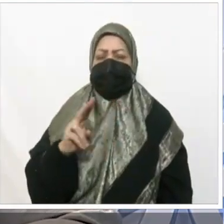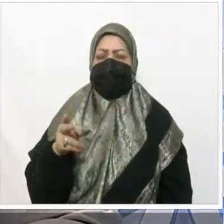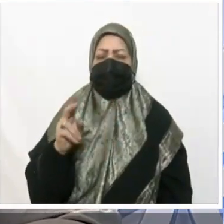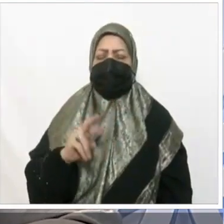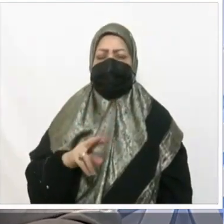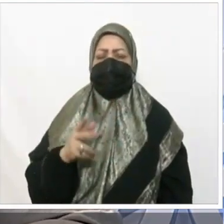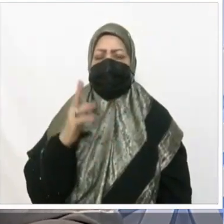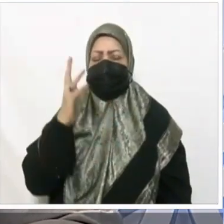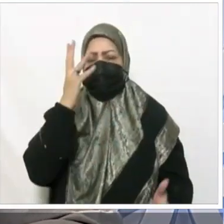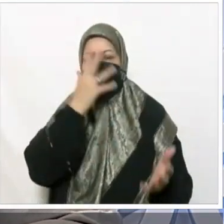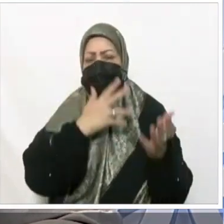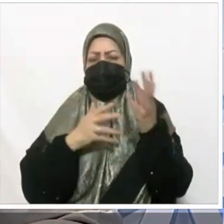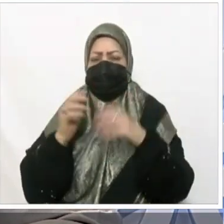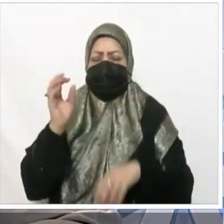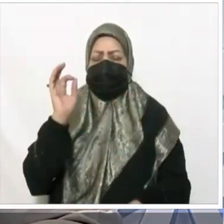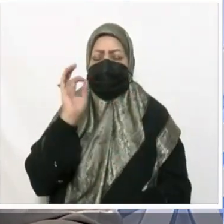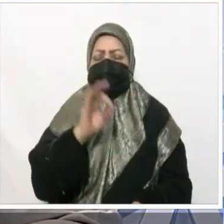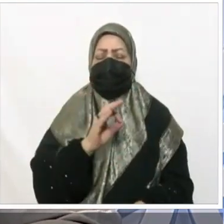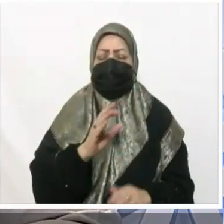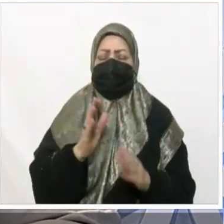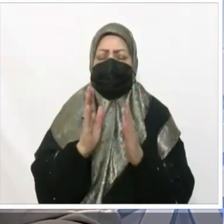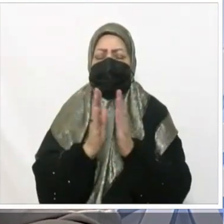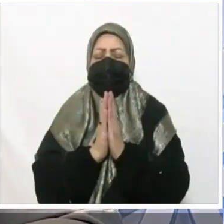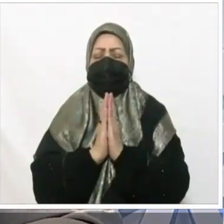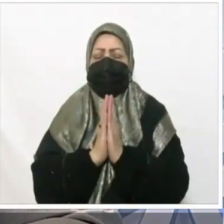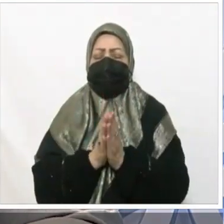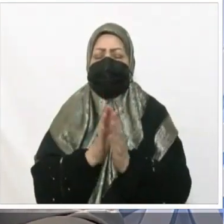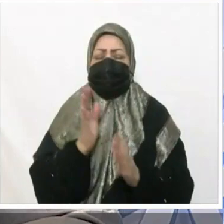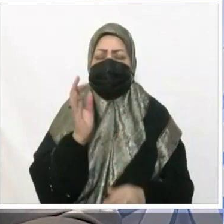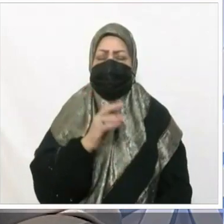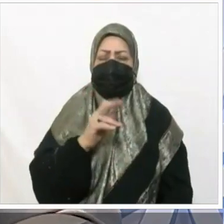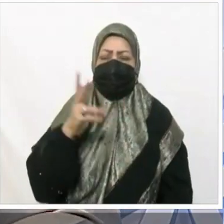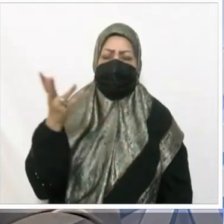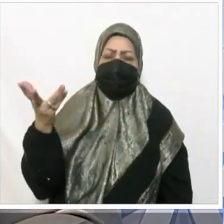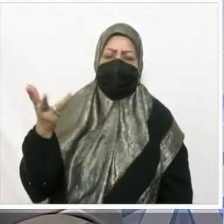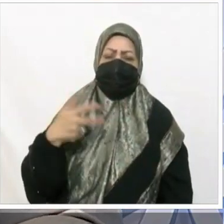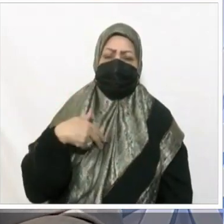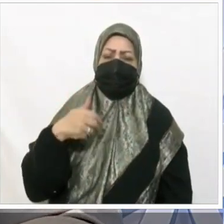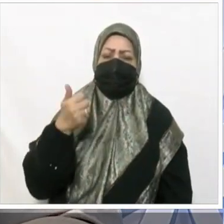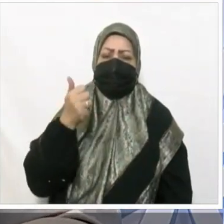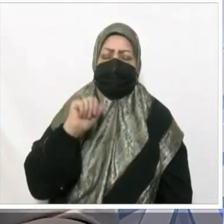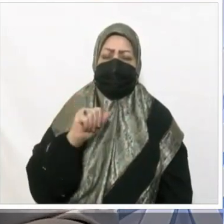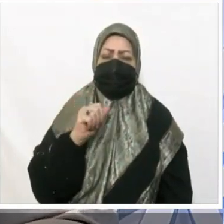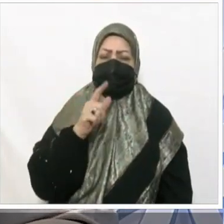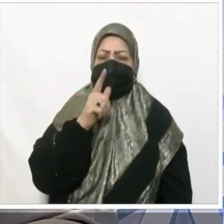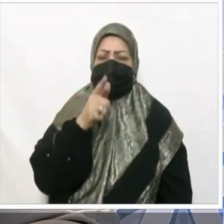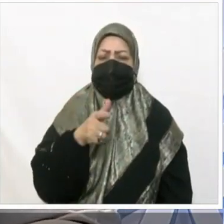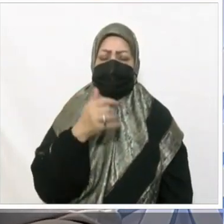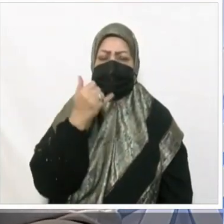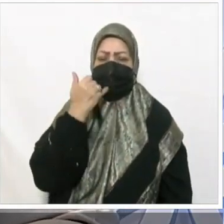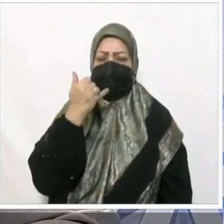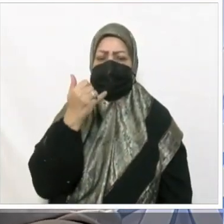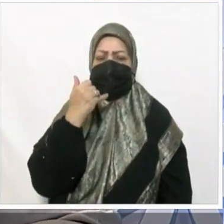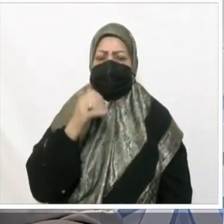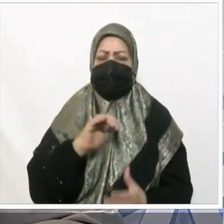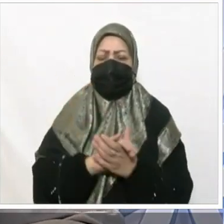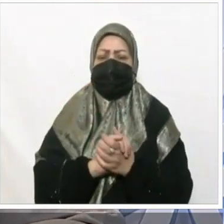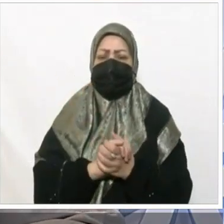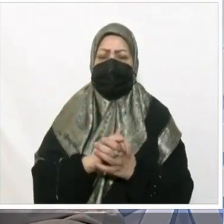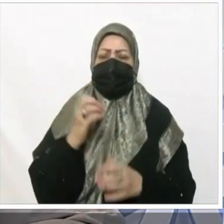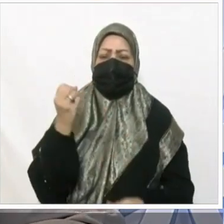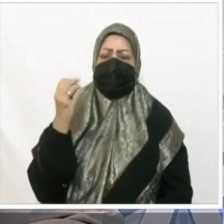الشديد، أخبرني أحد الإخوة بالأمس، قال اتصل بي صديق من بنغازي، قال لي صلى